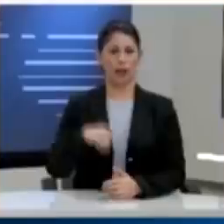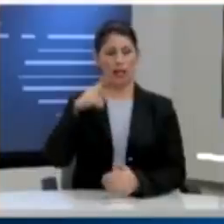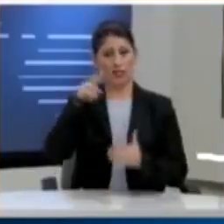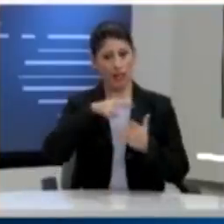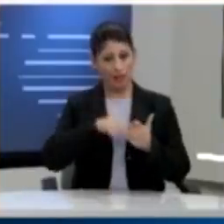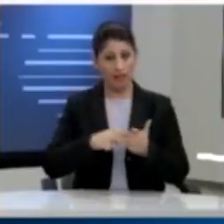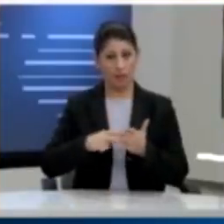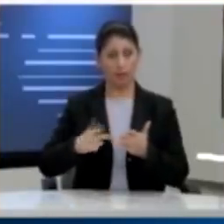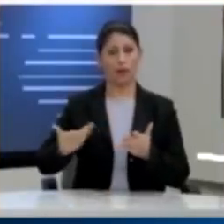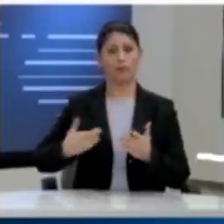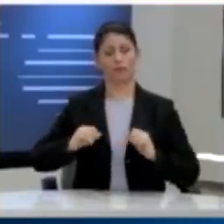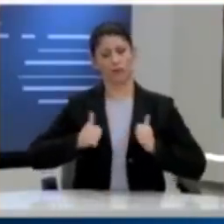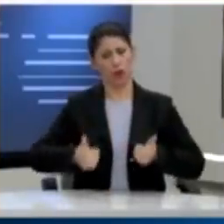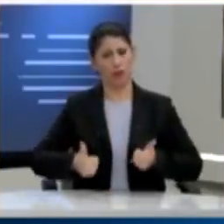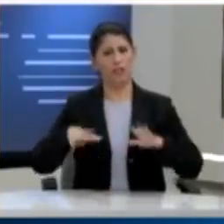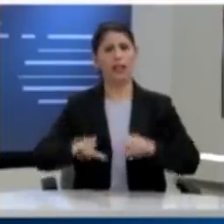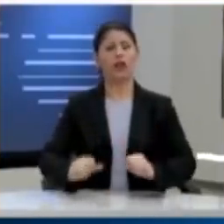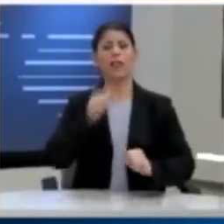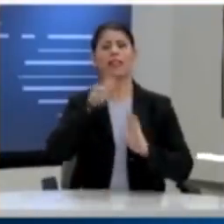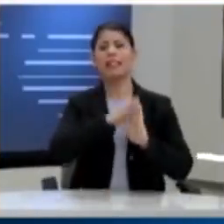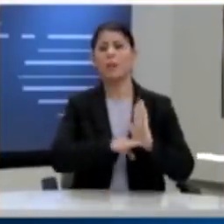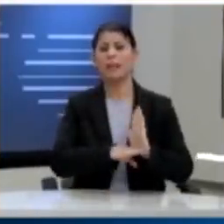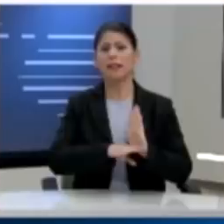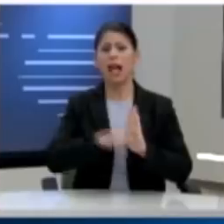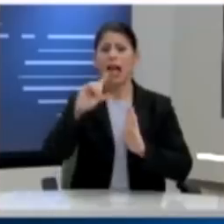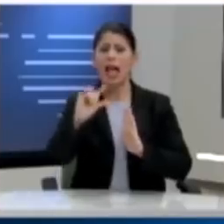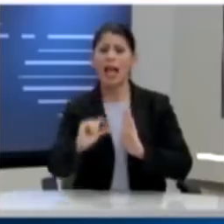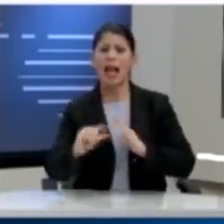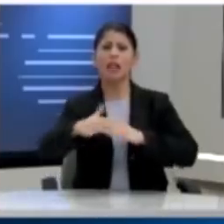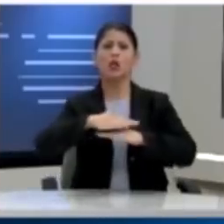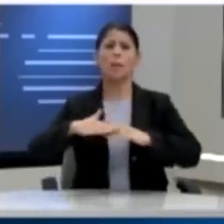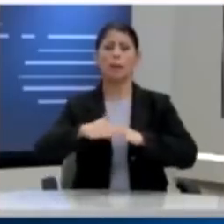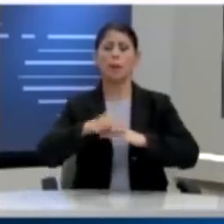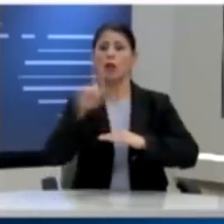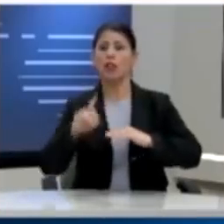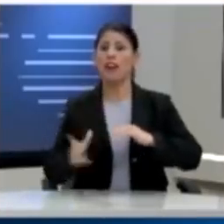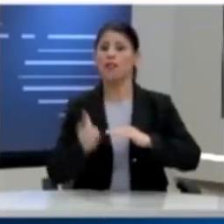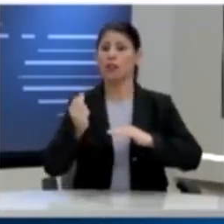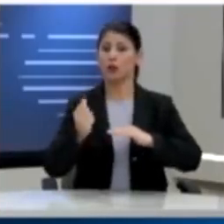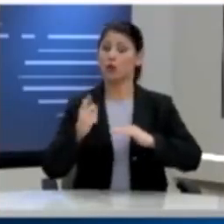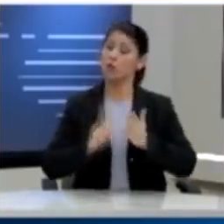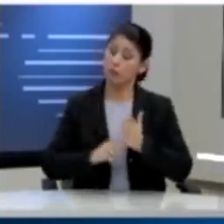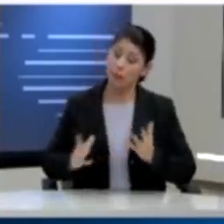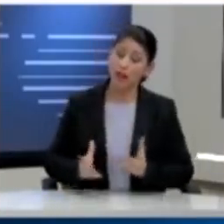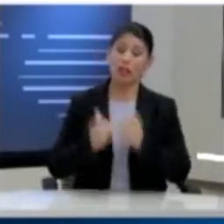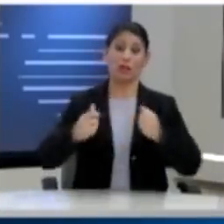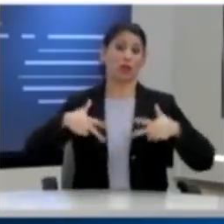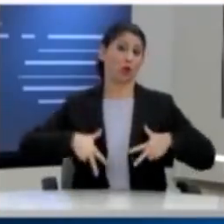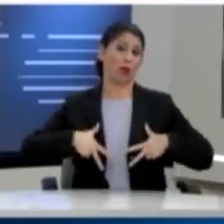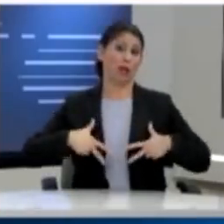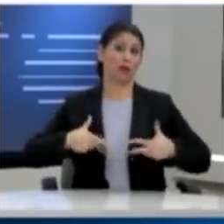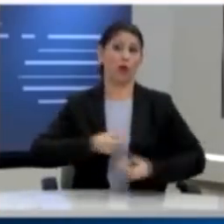την πρόθεσή σας να κατοχυρωθεί συνταγματικά ένα ελάχιστο επίπεδο διαβίωσης που πρέπει να διασφαλίζει το